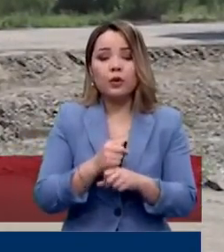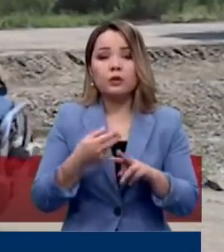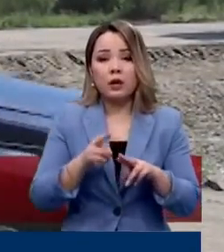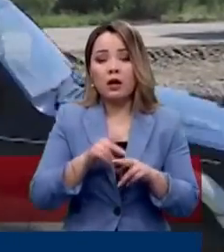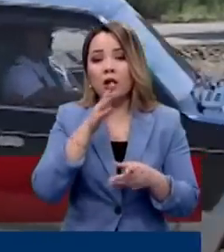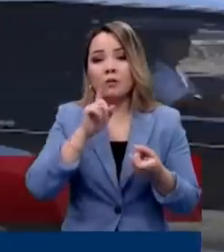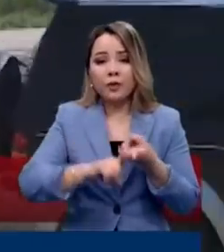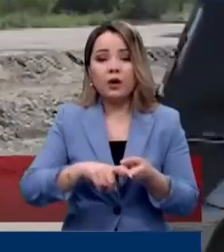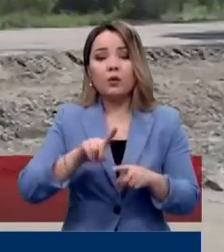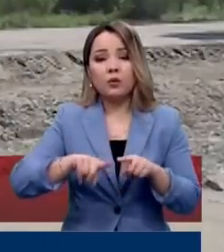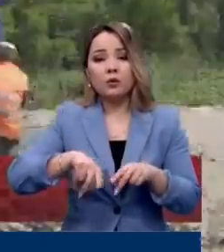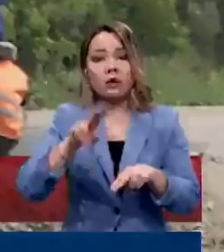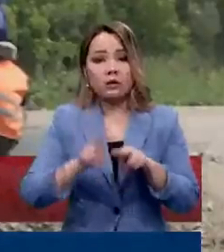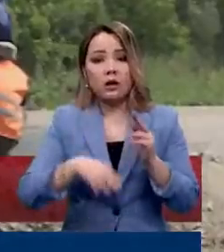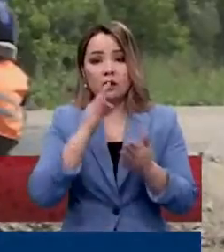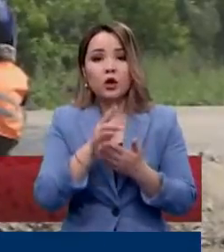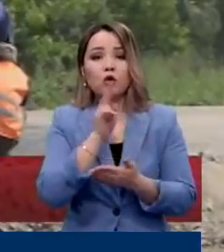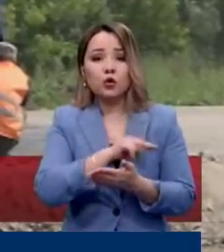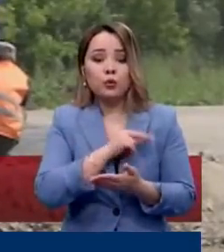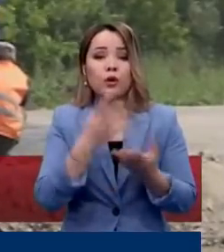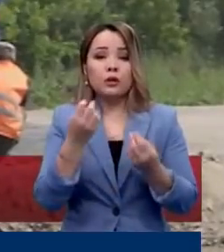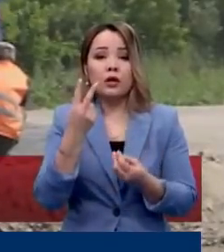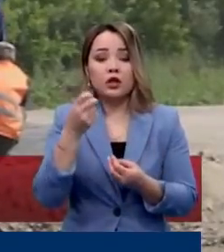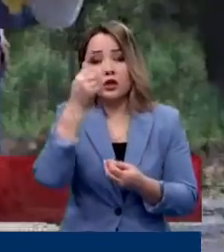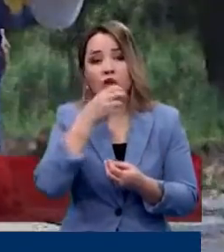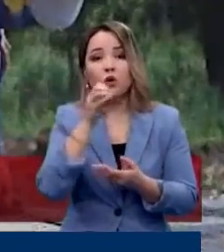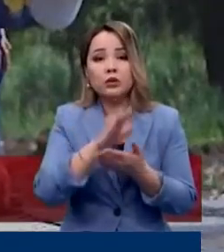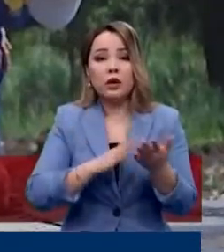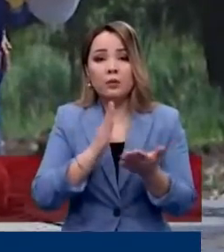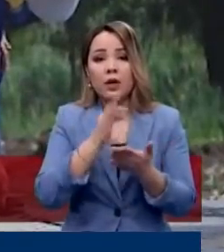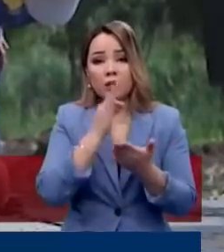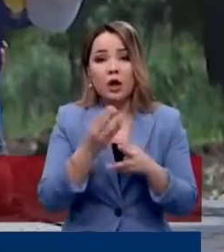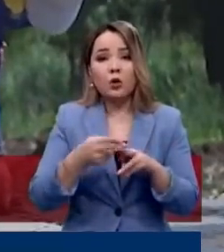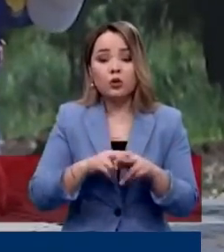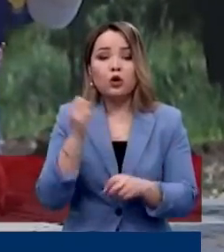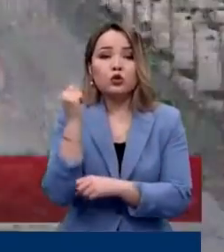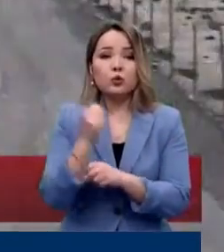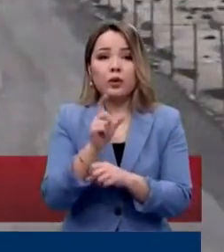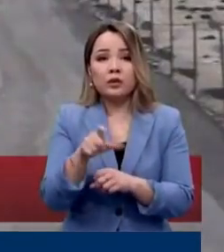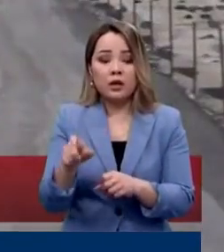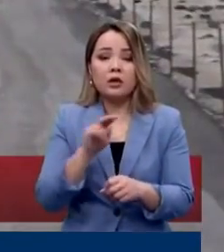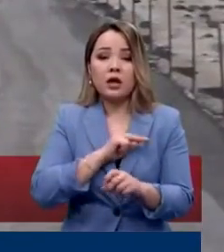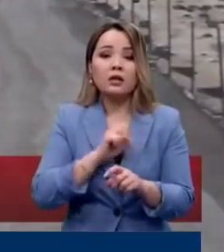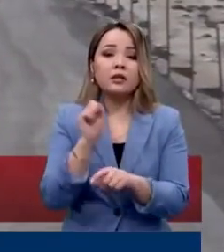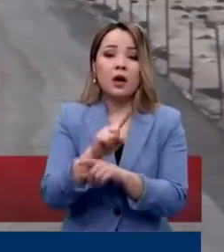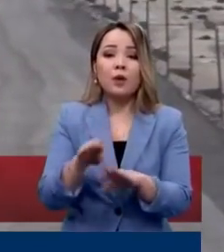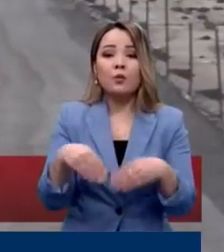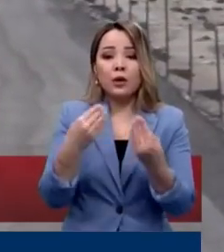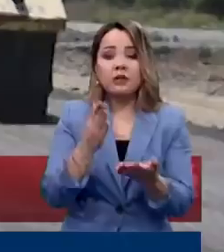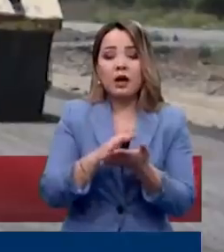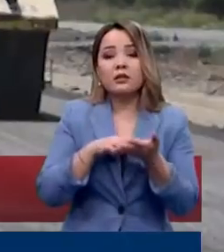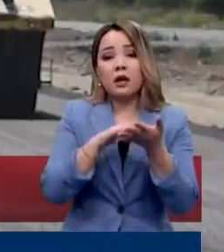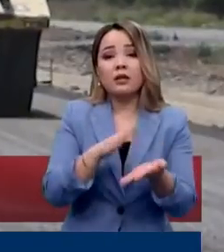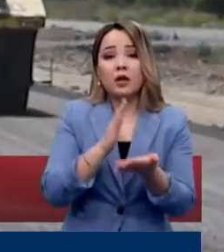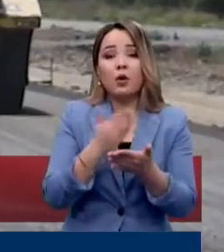айында аяқталуы тиіс еді. Бірақ жұмыс тағы да 2 жылға дейін созылуы мүмкін. Ондағы жұмысшылар тапсырыс берушіге осылай өтініш